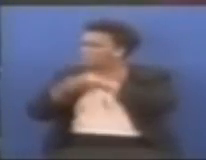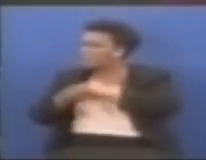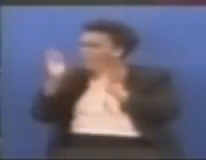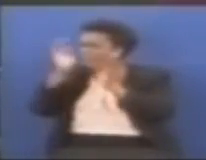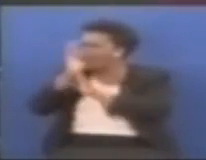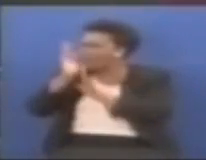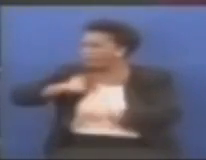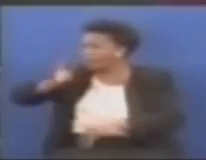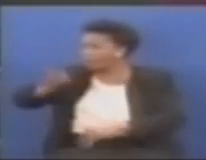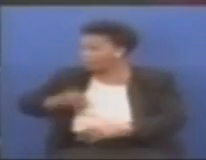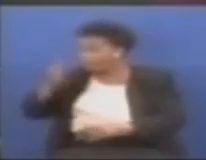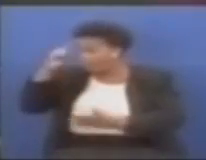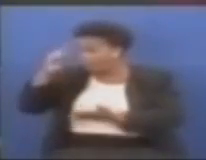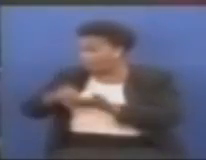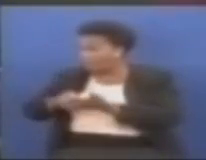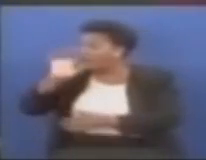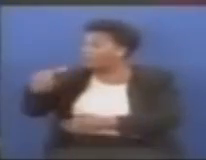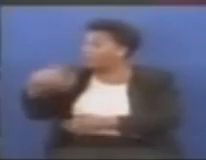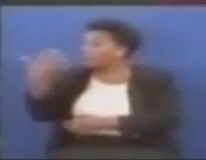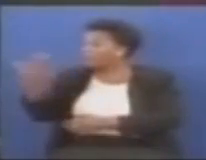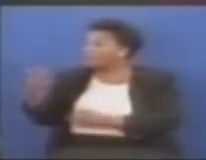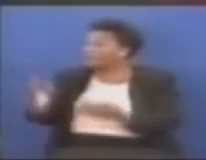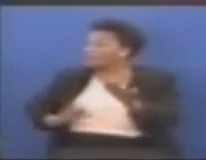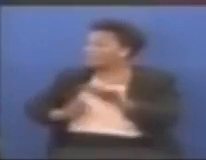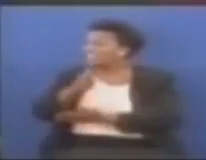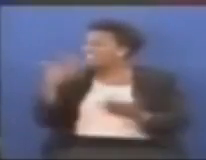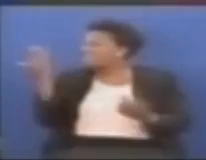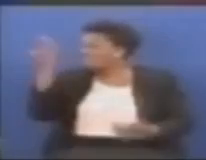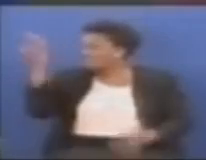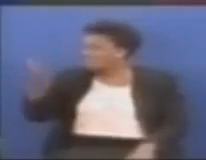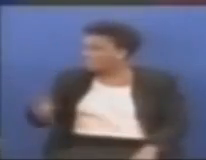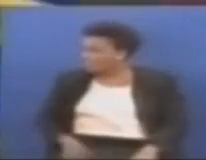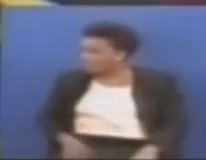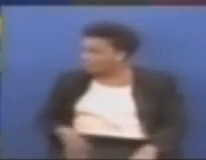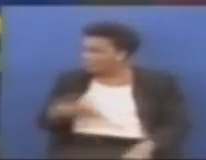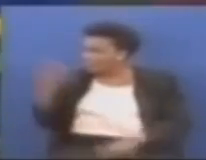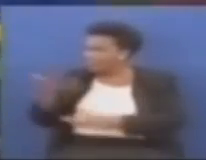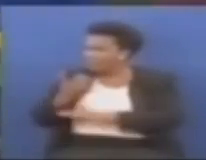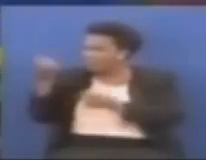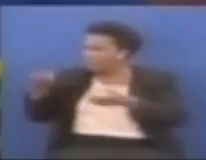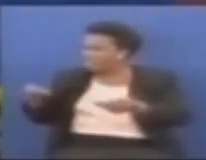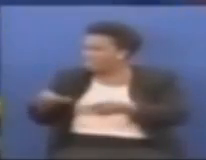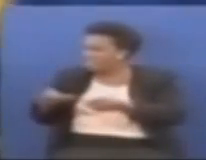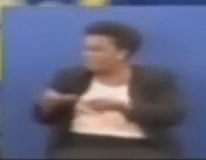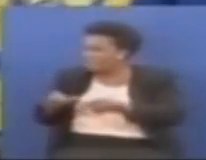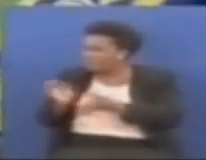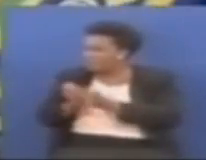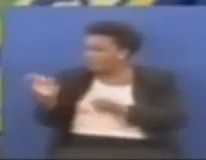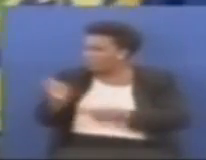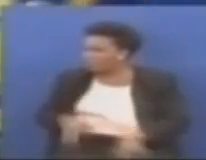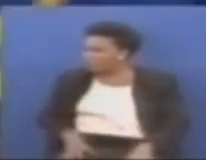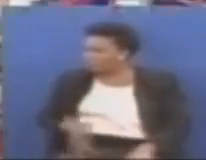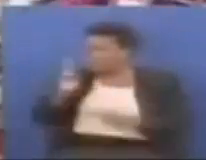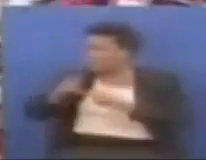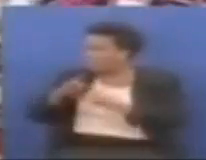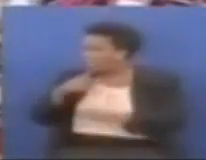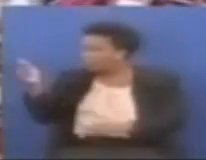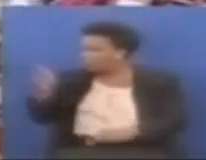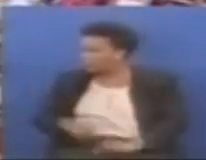hakimu watakuwa wanaelezwa na kushirikiana na utawala kwa